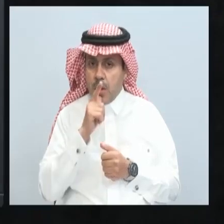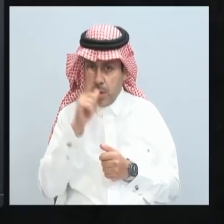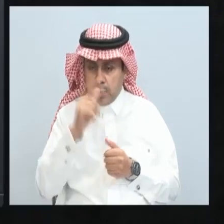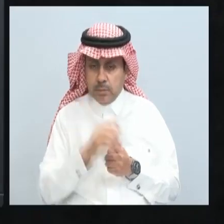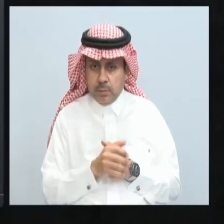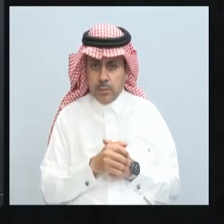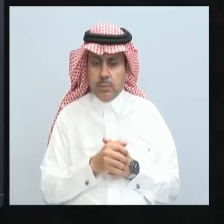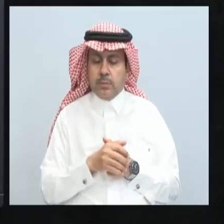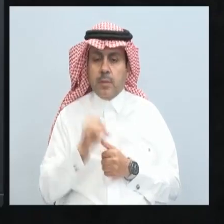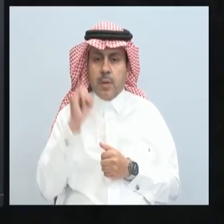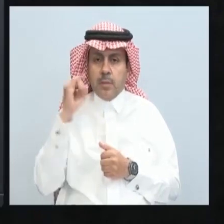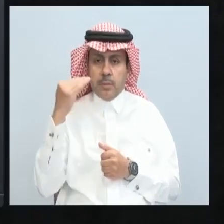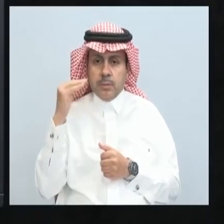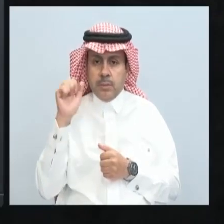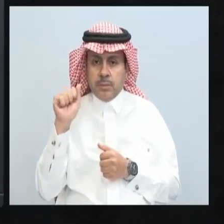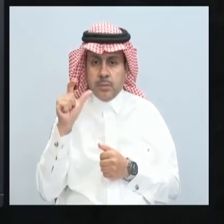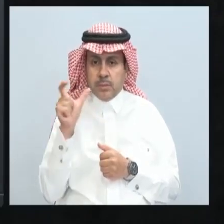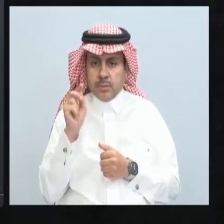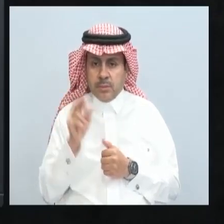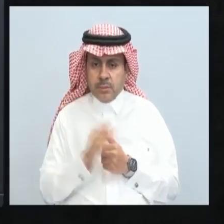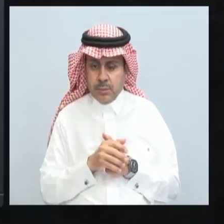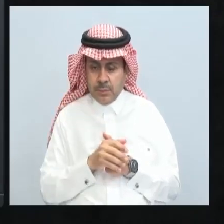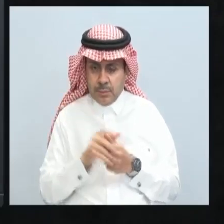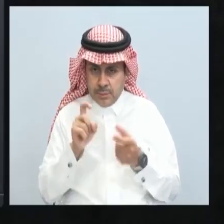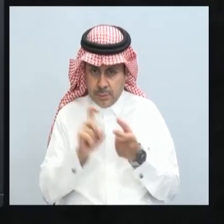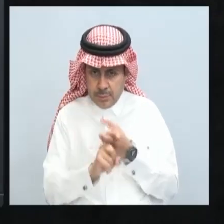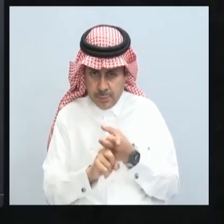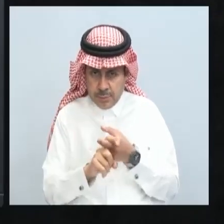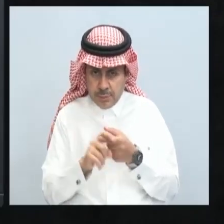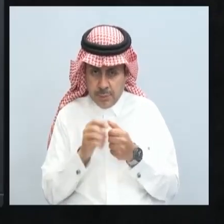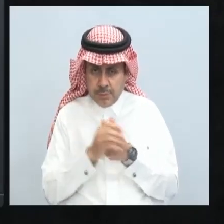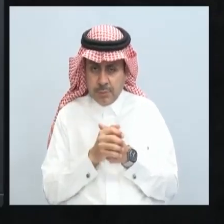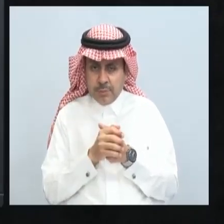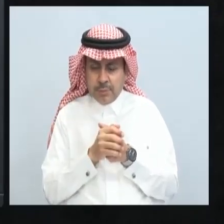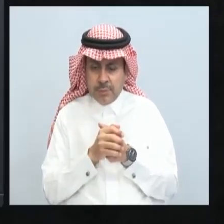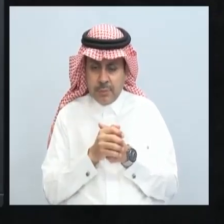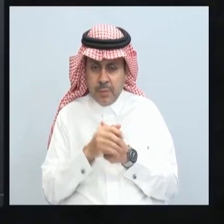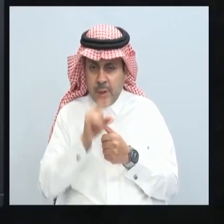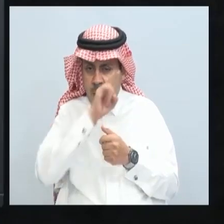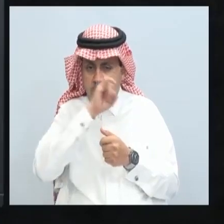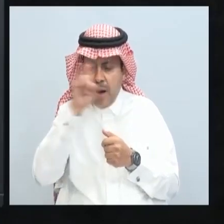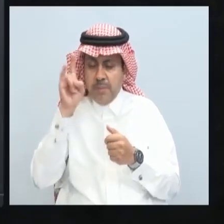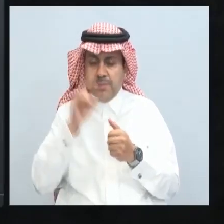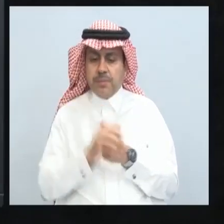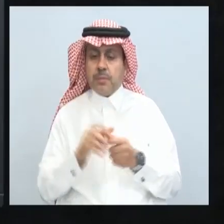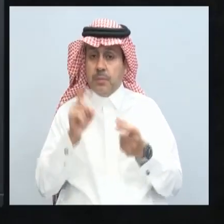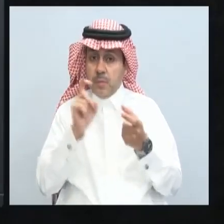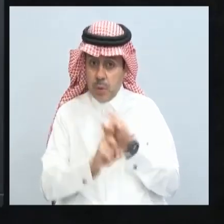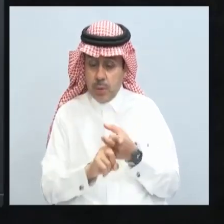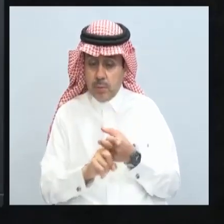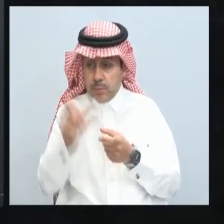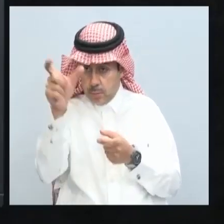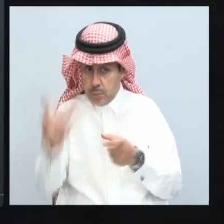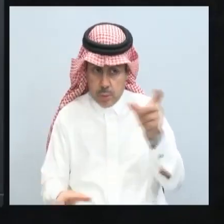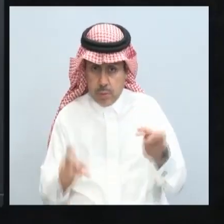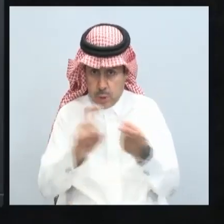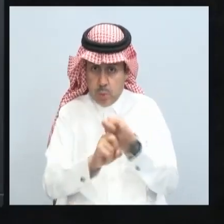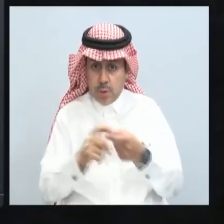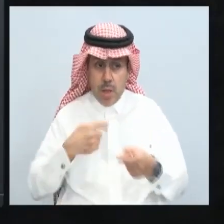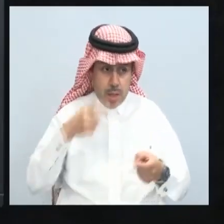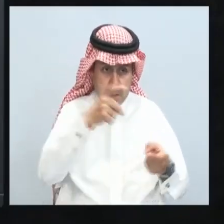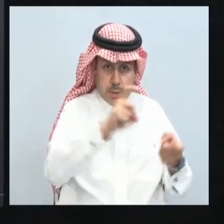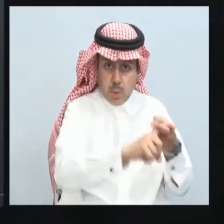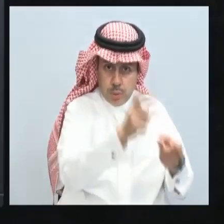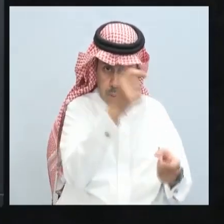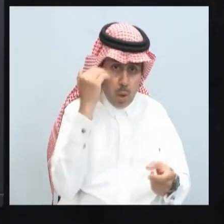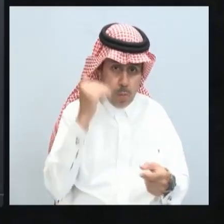والمحصنات من النساء فالمراه المتزوجه لا يحل الزواج منها لماذا